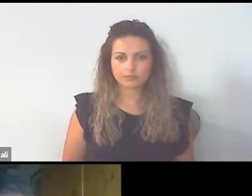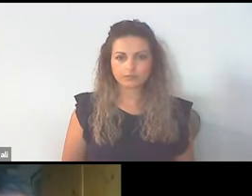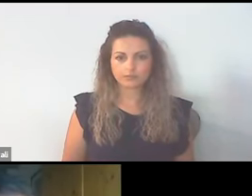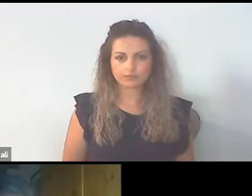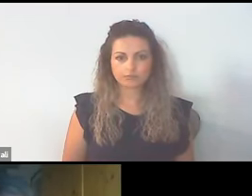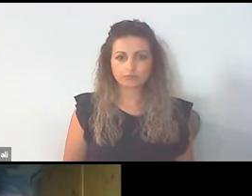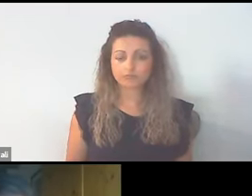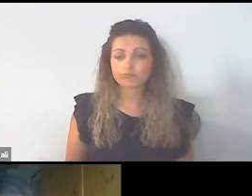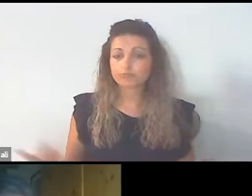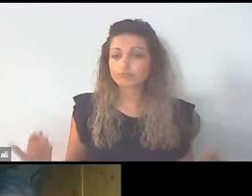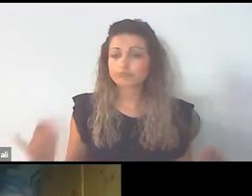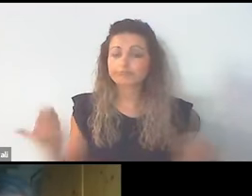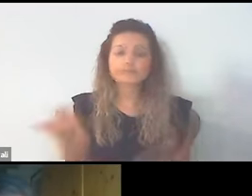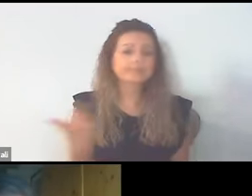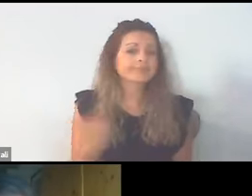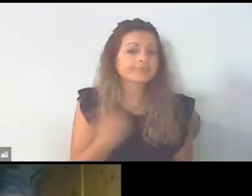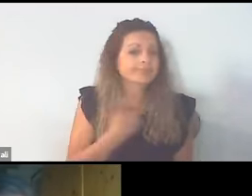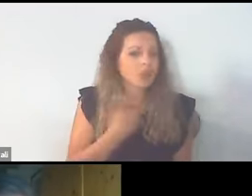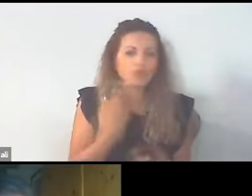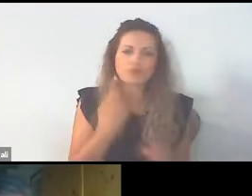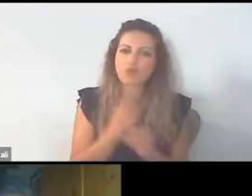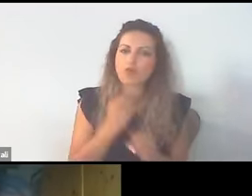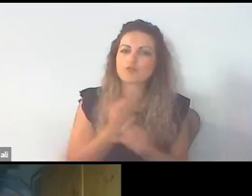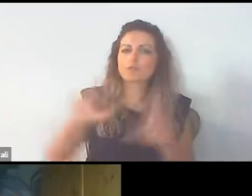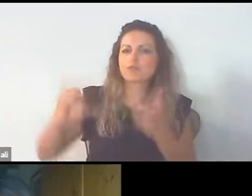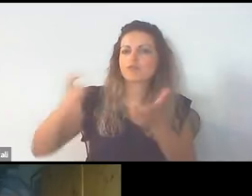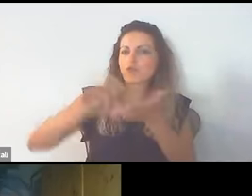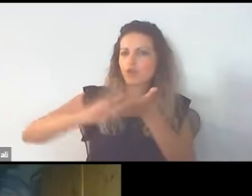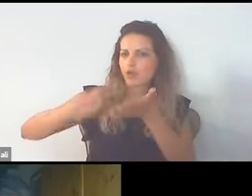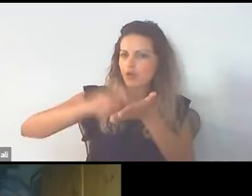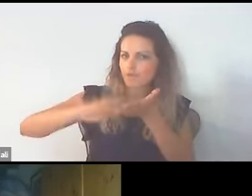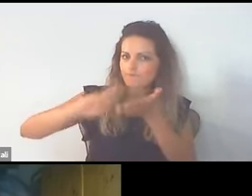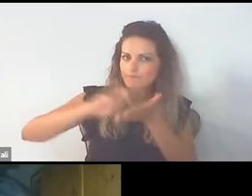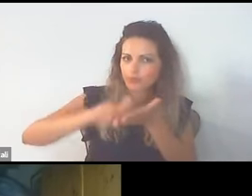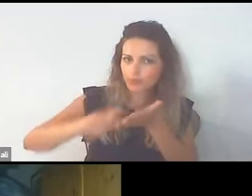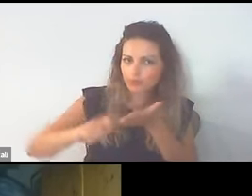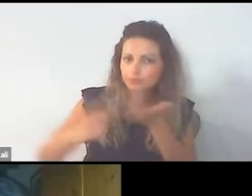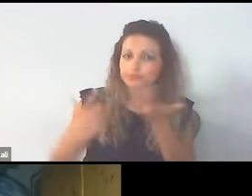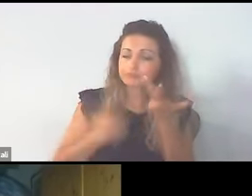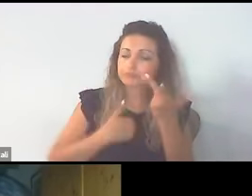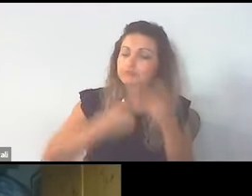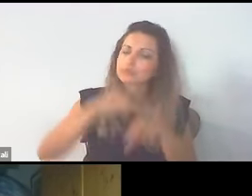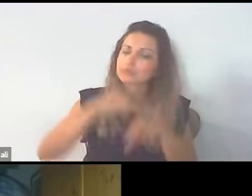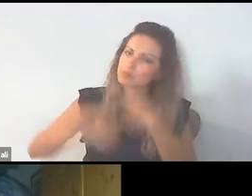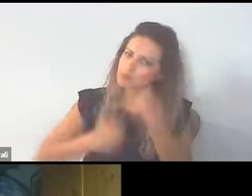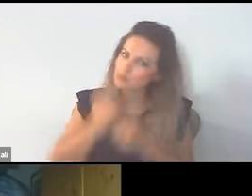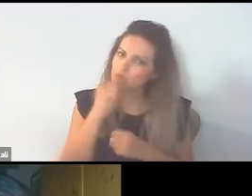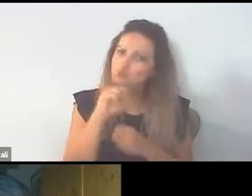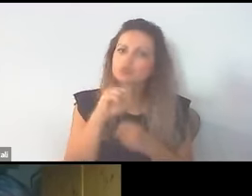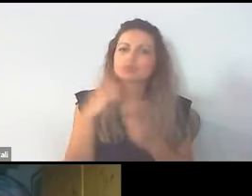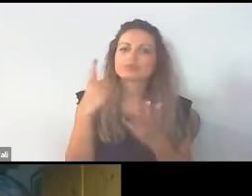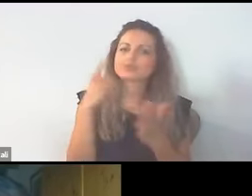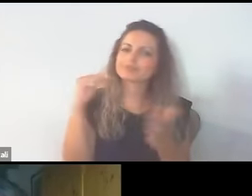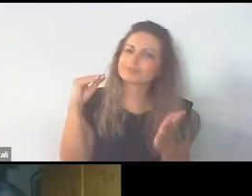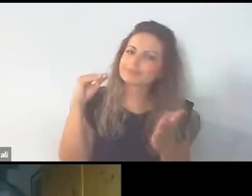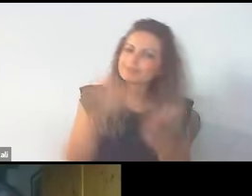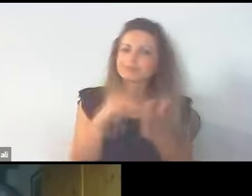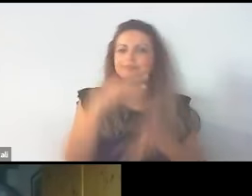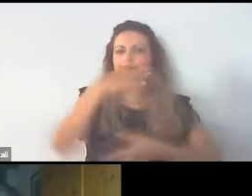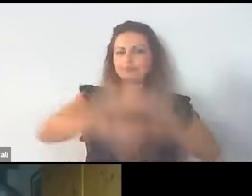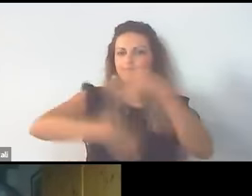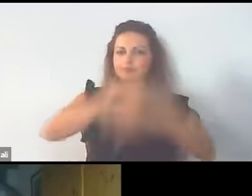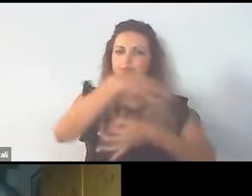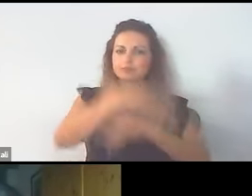Εγώ δουλεύω στο Περιφερειακό Γραφείο, συνεπώς θα προσπαθήσω να βάλω στην τοποθέτησή μου την πλευρά της δουλειάς που έγινε σε